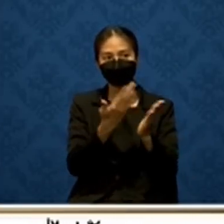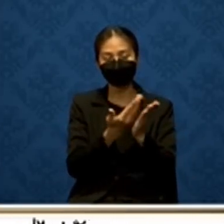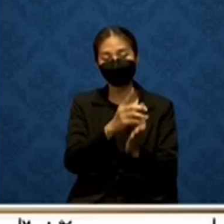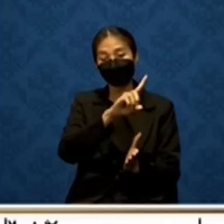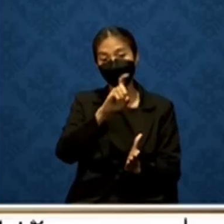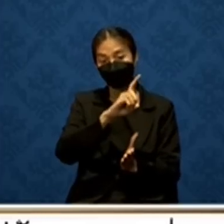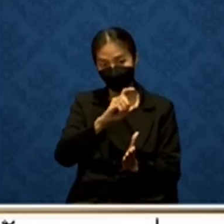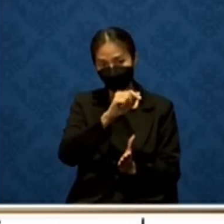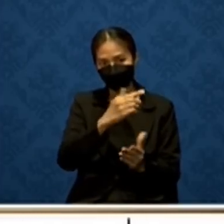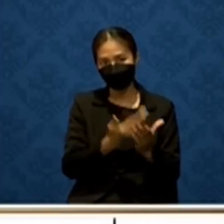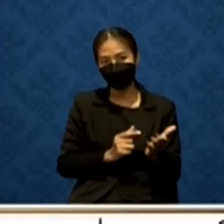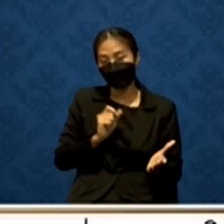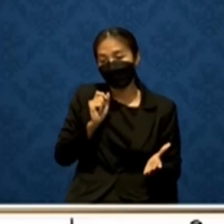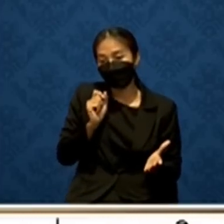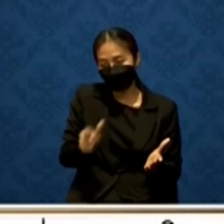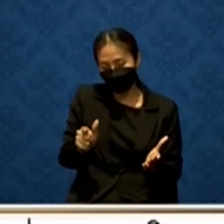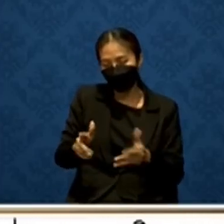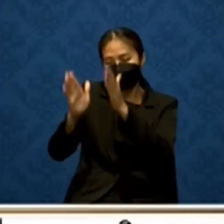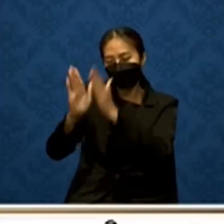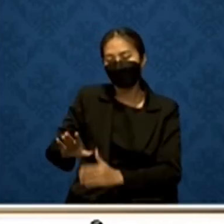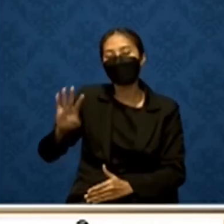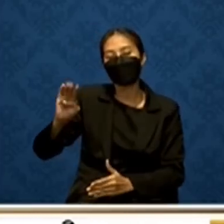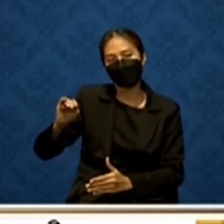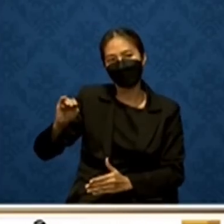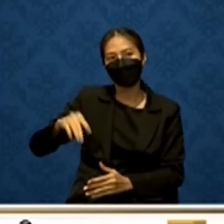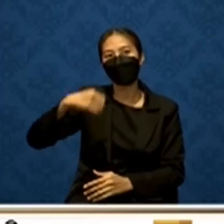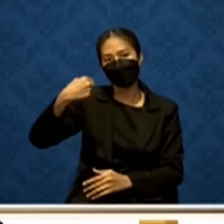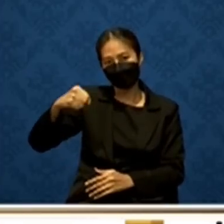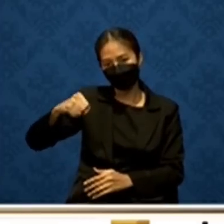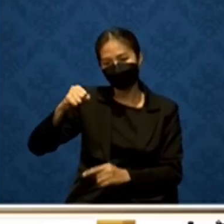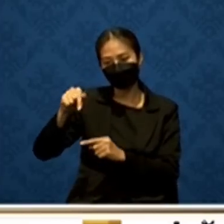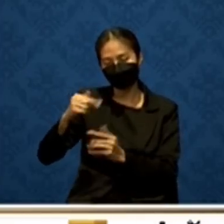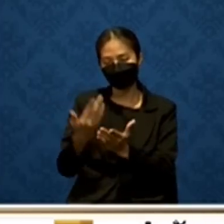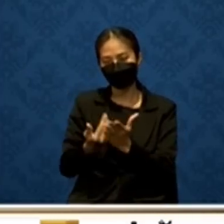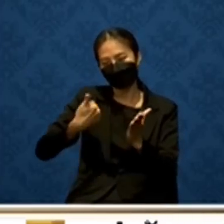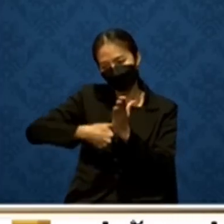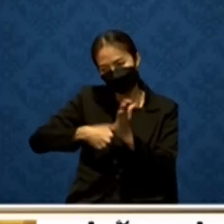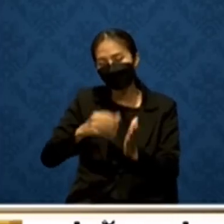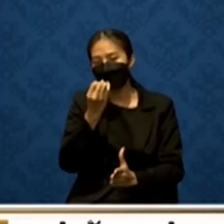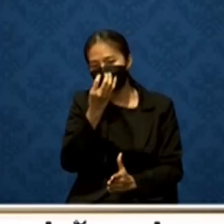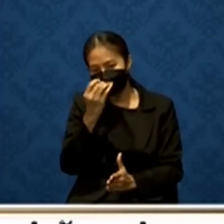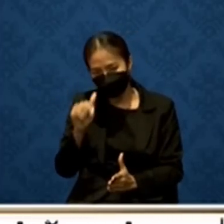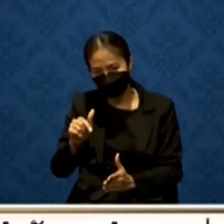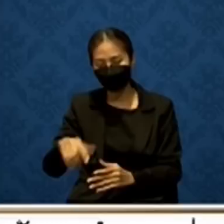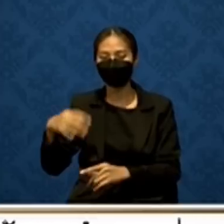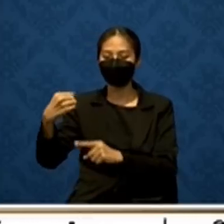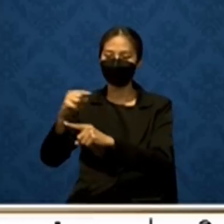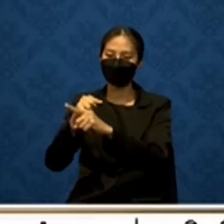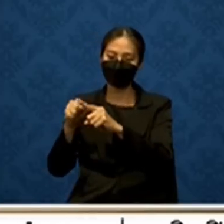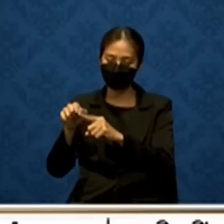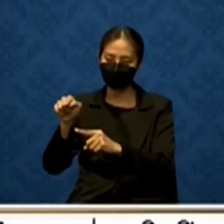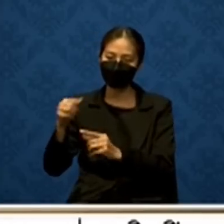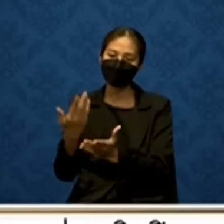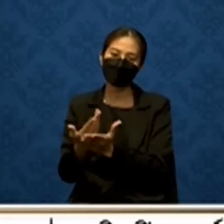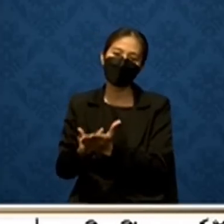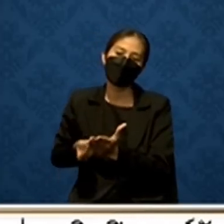40 บาทหมดไปแล้วกับรายจายบคลากร10 บาทหมดไปกับ การชำล นี่ แล้วก็ดอกเมี่ยกเก่า10% หมดไปแล้วกั เงิน